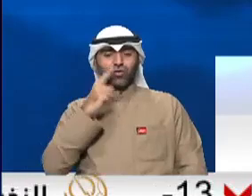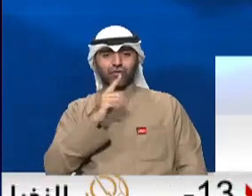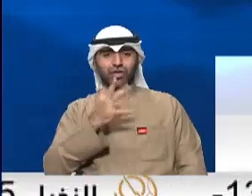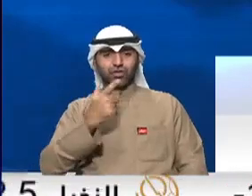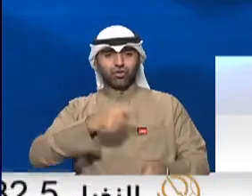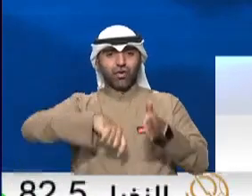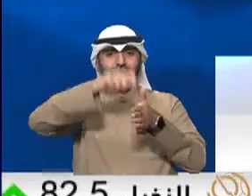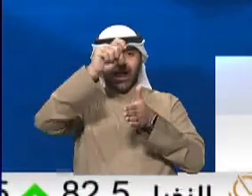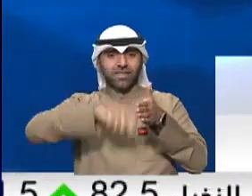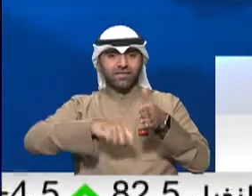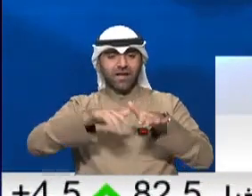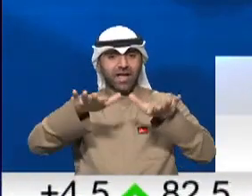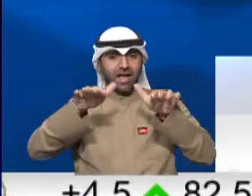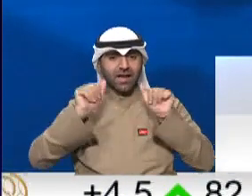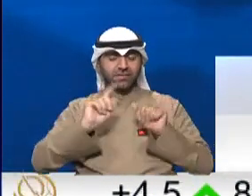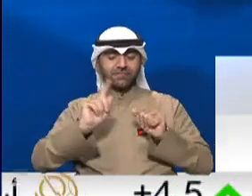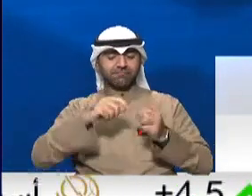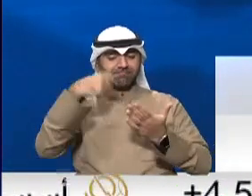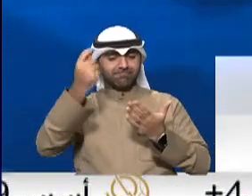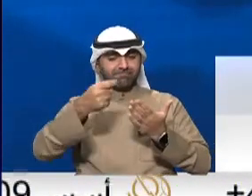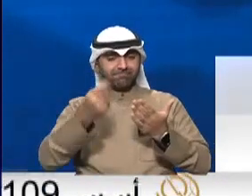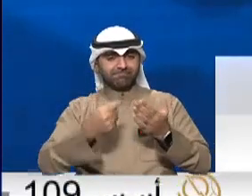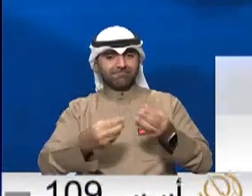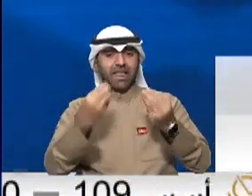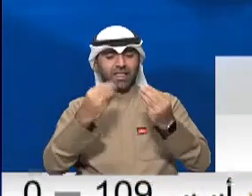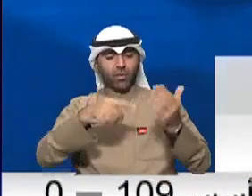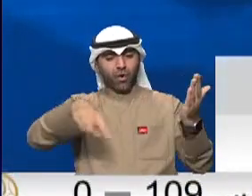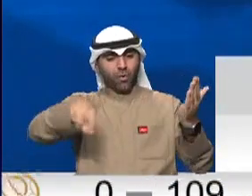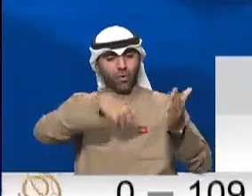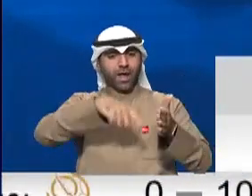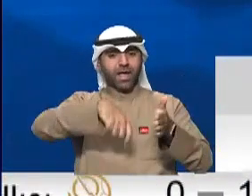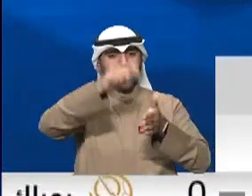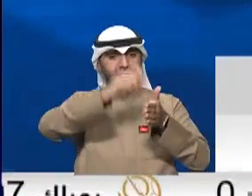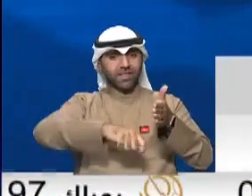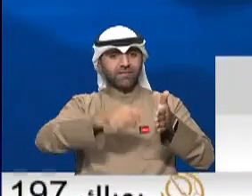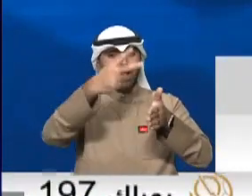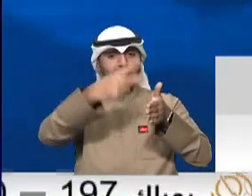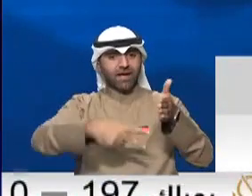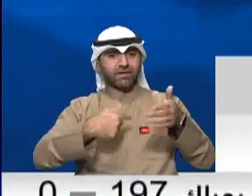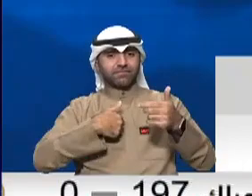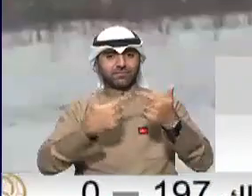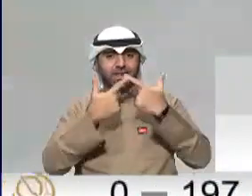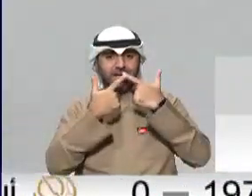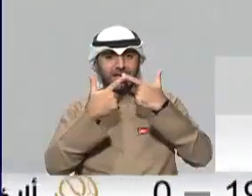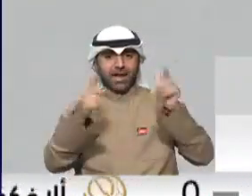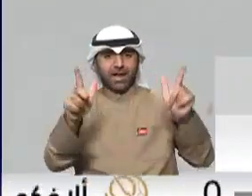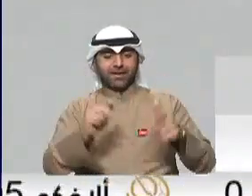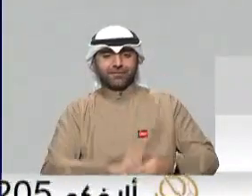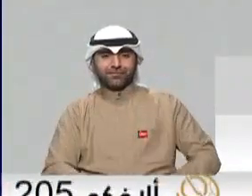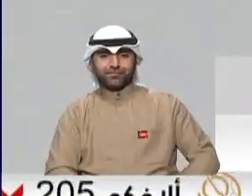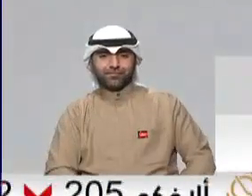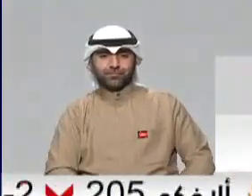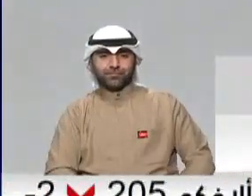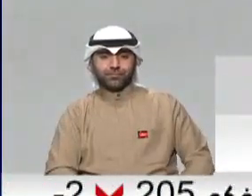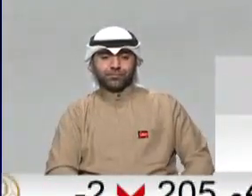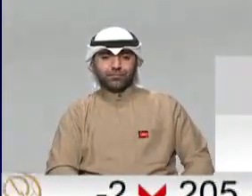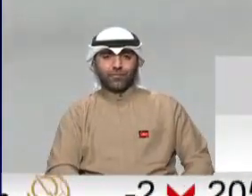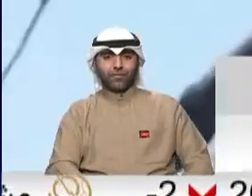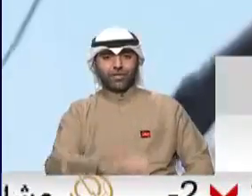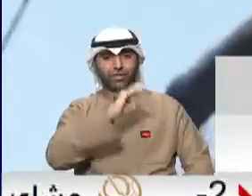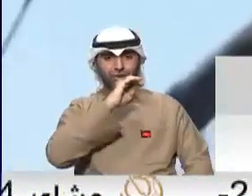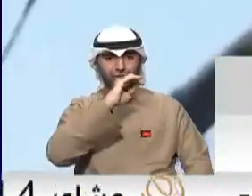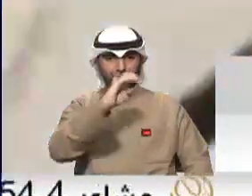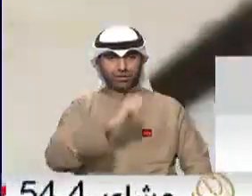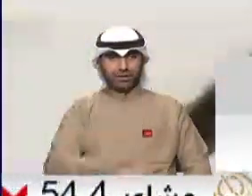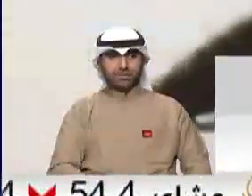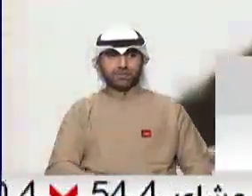على الغرب؟ في الحقيقة هذا هو أهم رأي يمكن أن يقال في مثل هذا